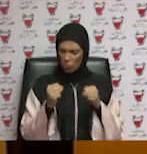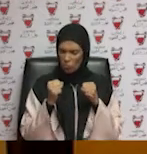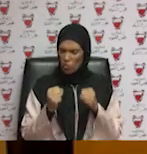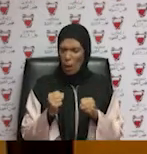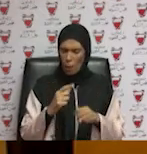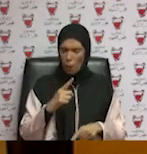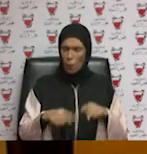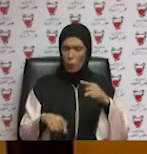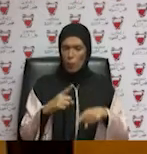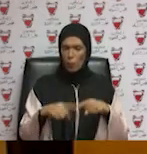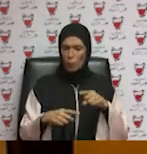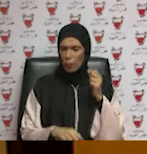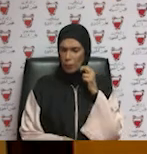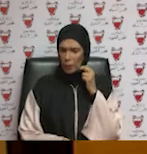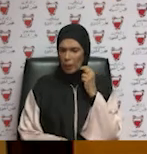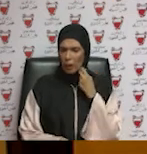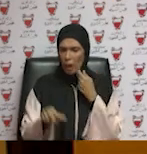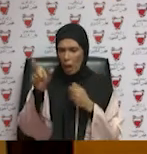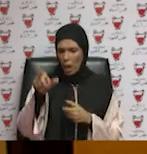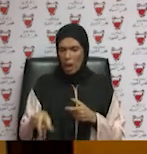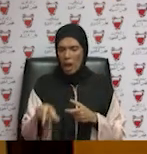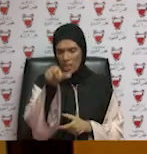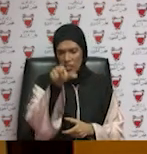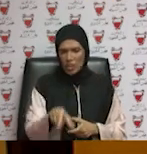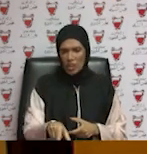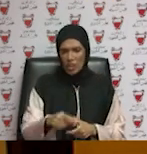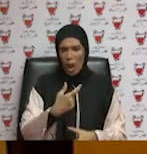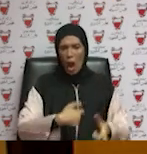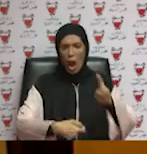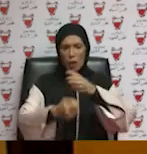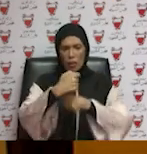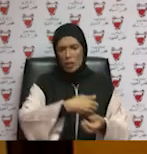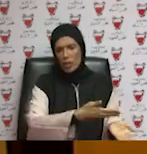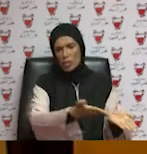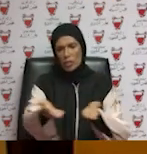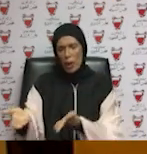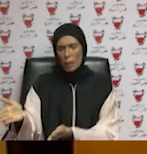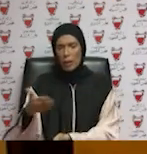على الصيادين وعلى الهذا، يعني مع كل الاحترام